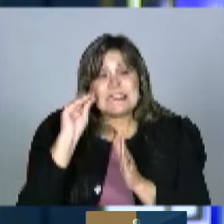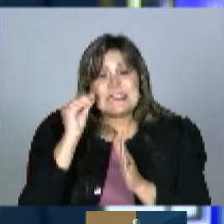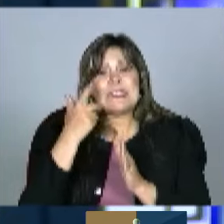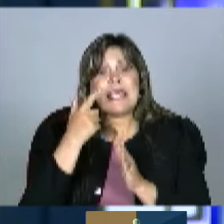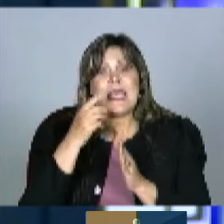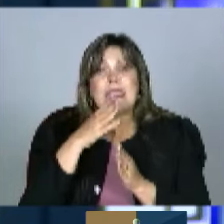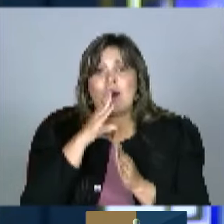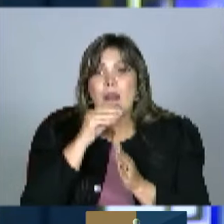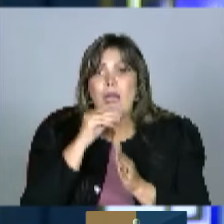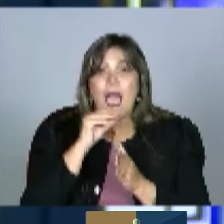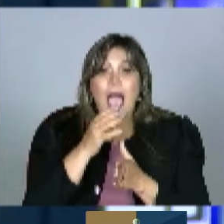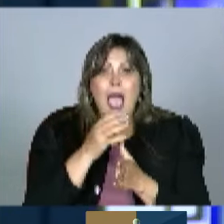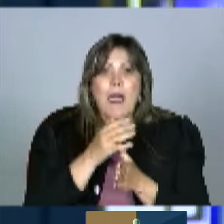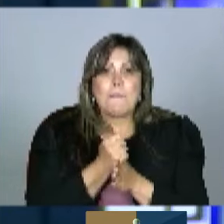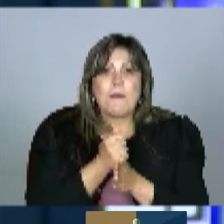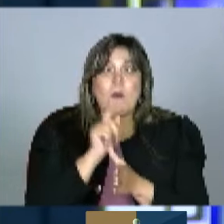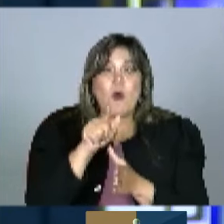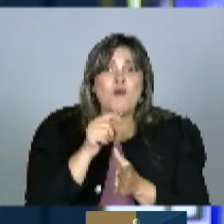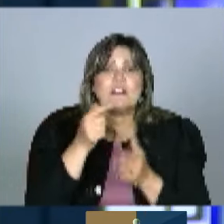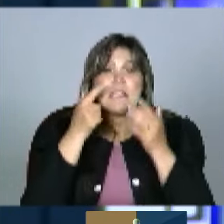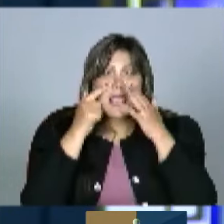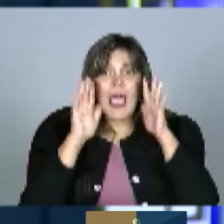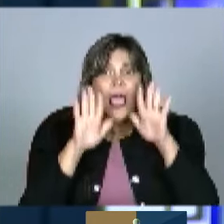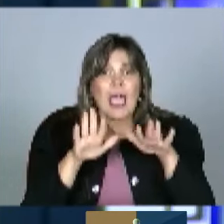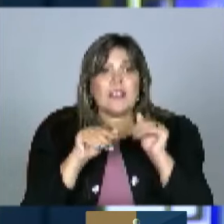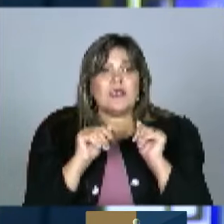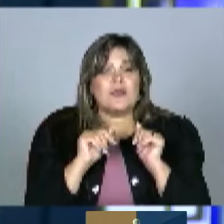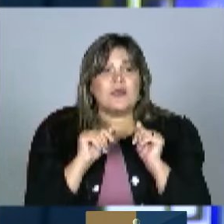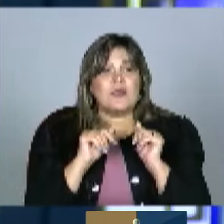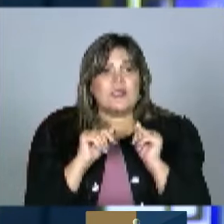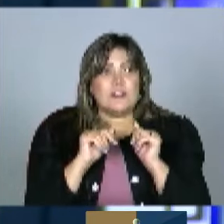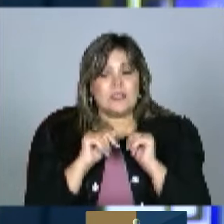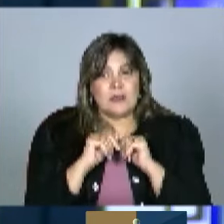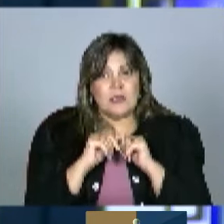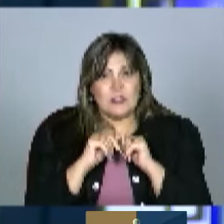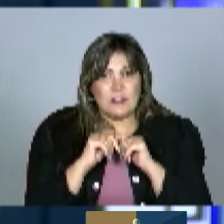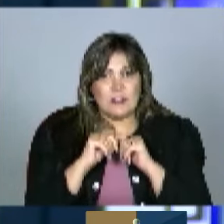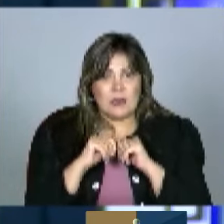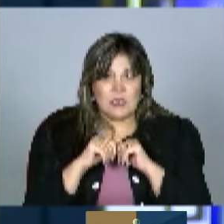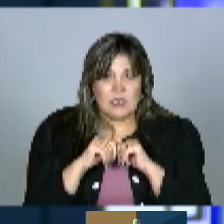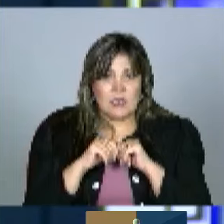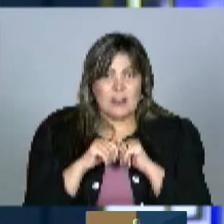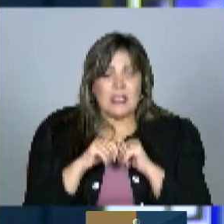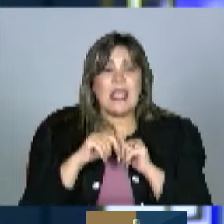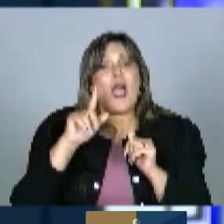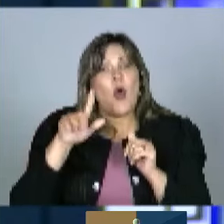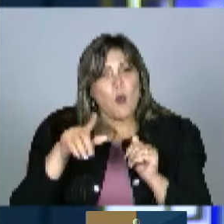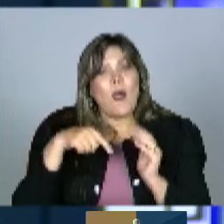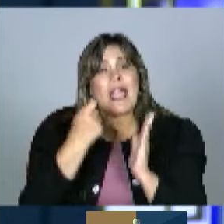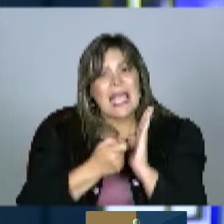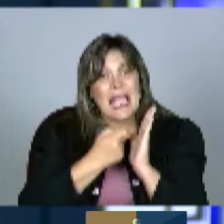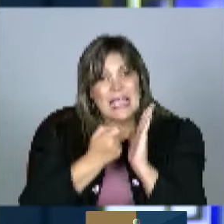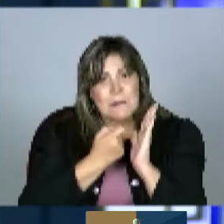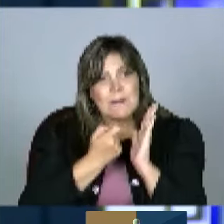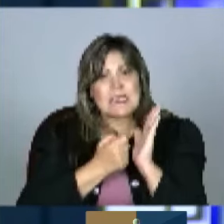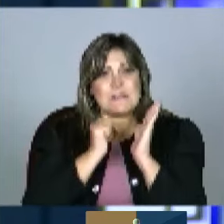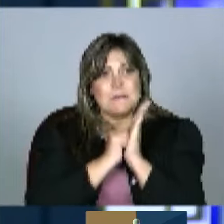عايش هو كان كاتبه باسم ابنه هل ميراث من والدته لا لا لا هو كان كاتب البيت باسم